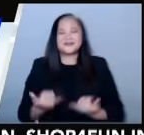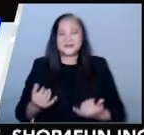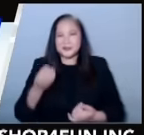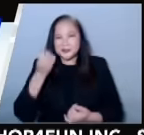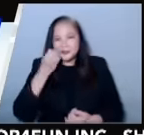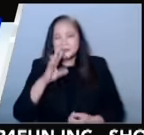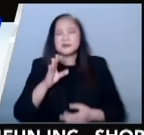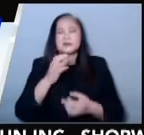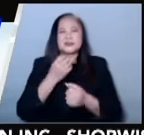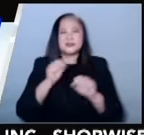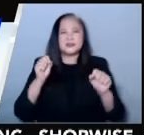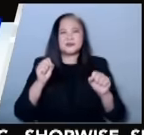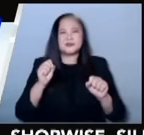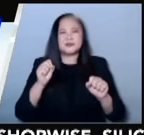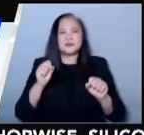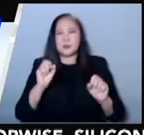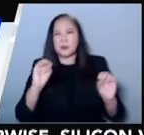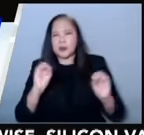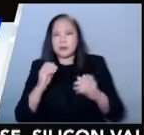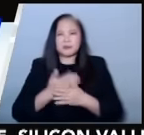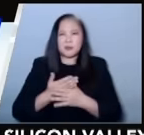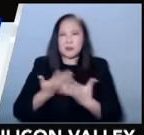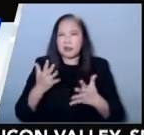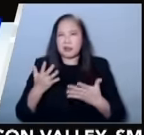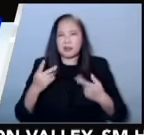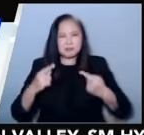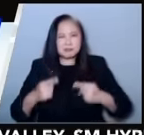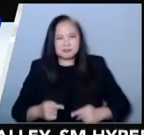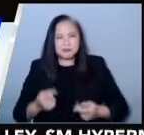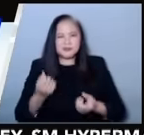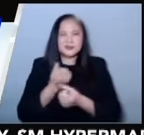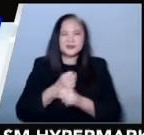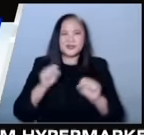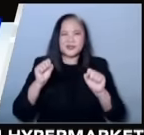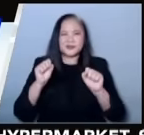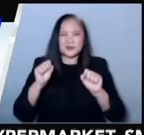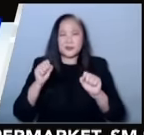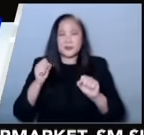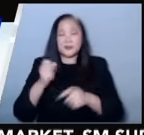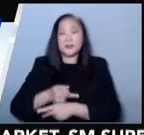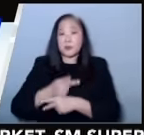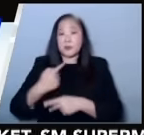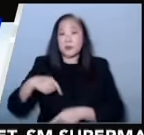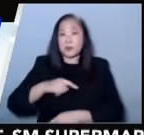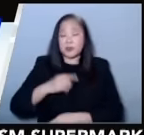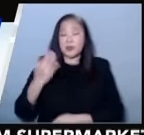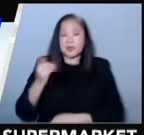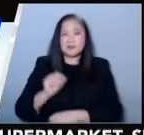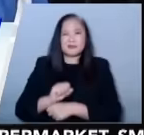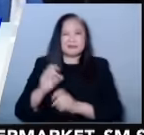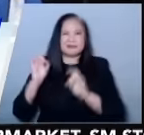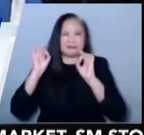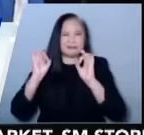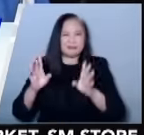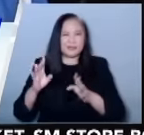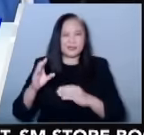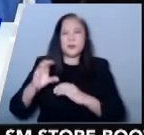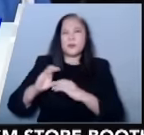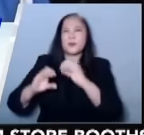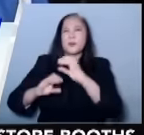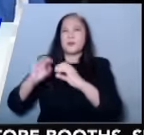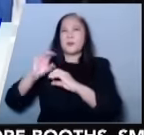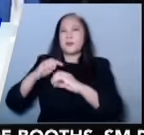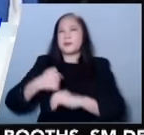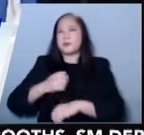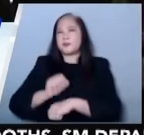kumpleto, walang malanggalos, ganun. Kasi yung mga trabaho namin, mga panganib, construction po yung trabaho ko. Marami na rin daw